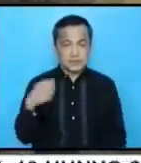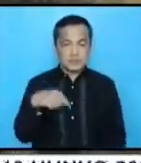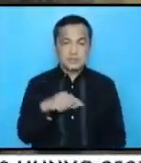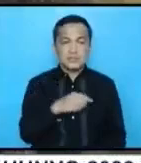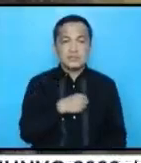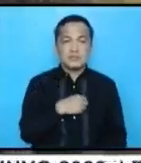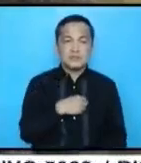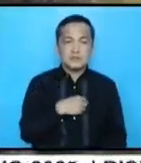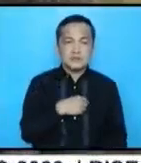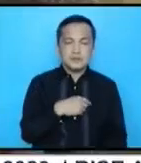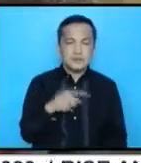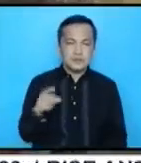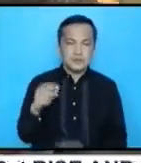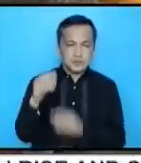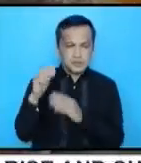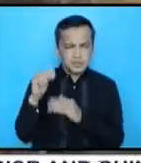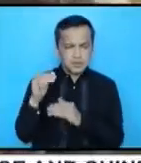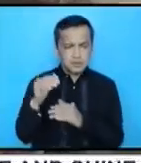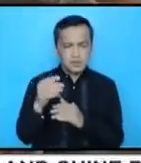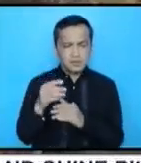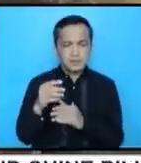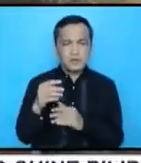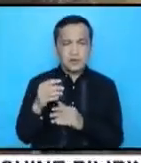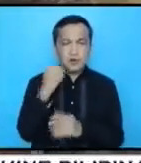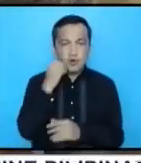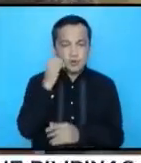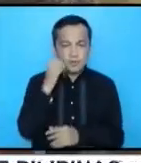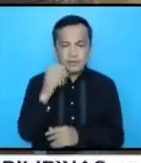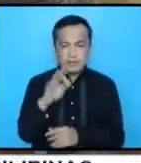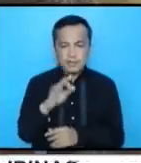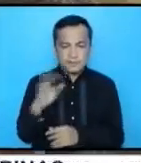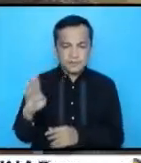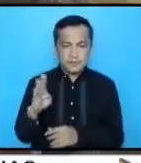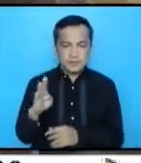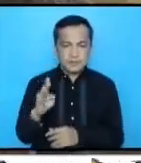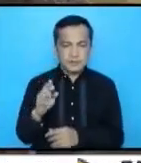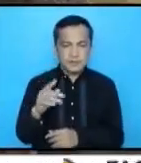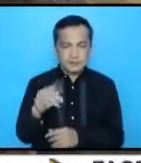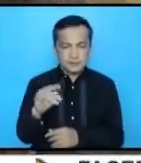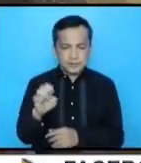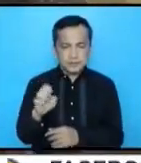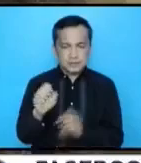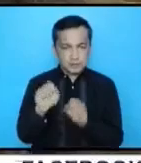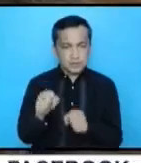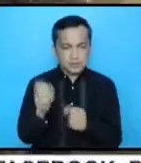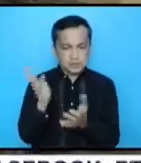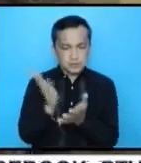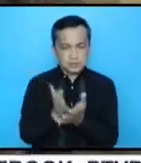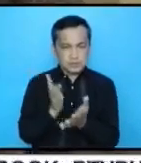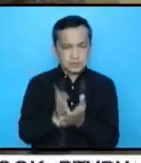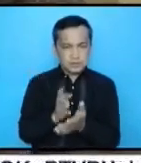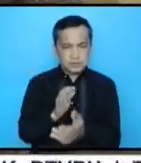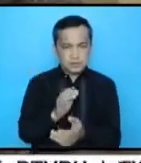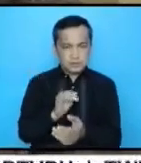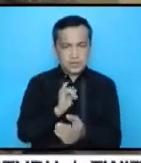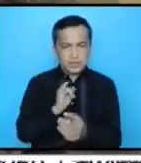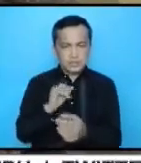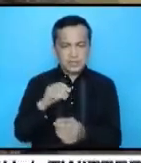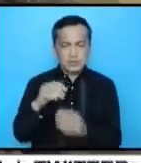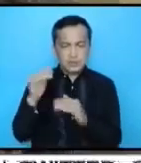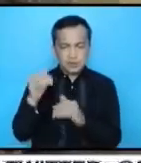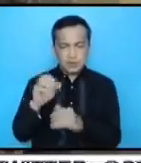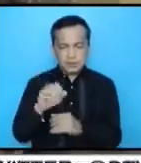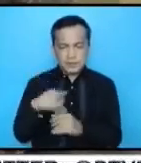HOPE FB page, no? And pwede nyo rin pong i-download ang iHOPE app sa